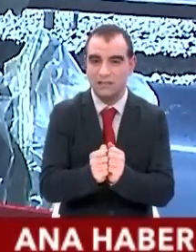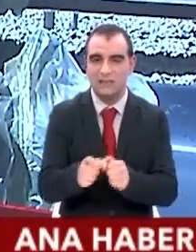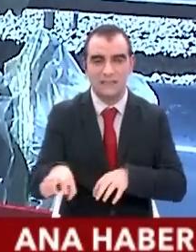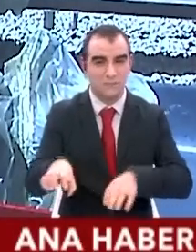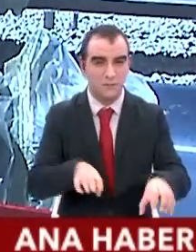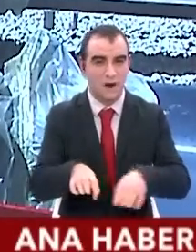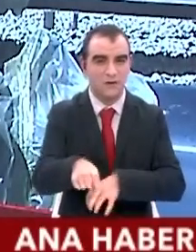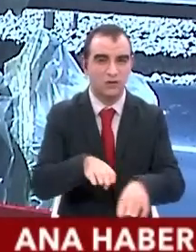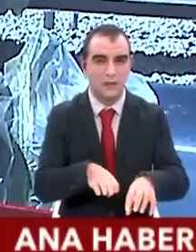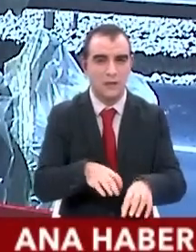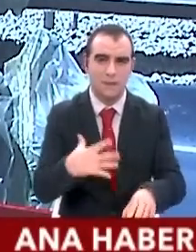Bence birleştirdiniz